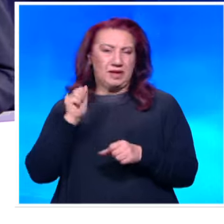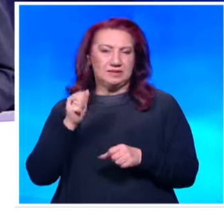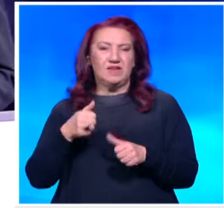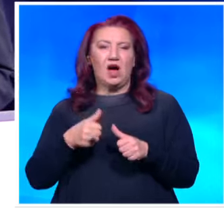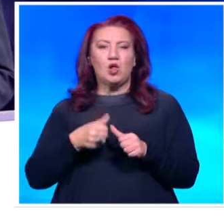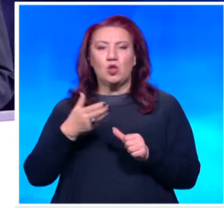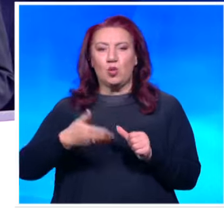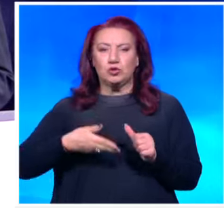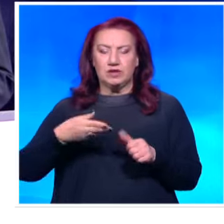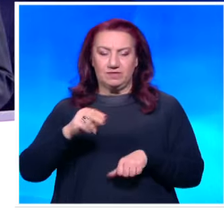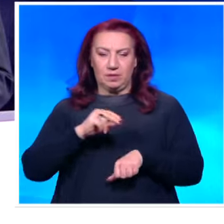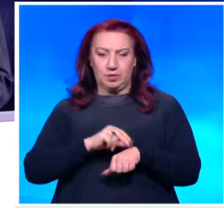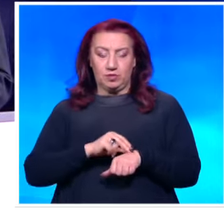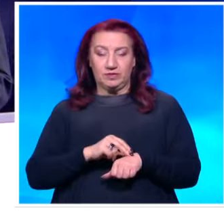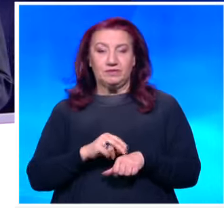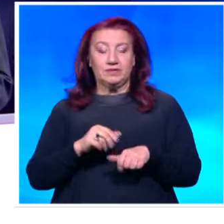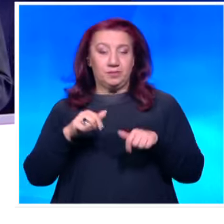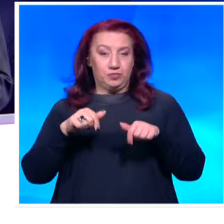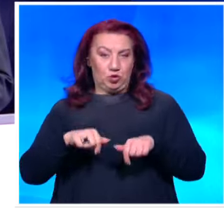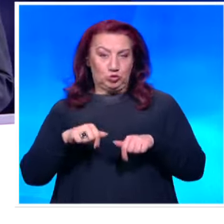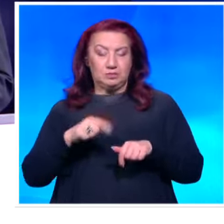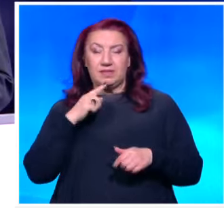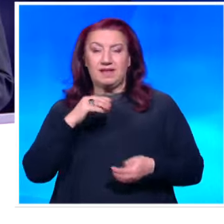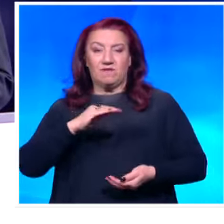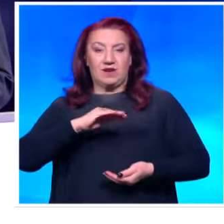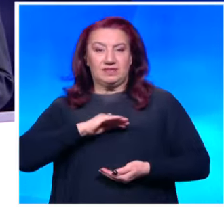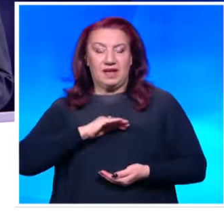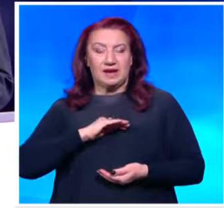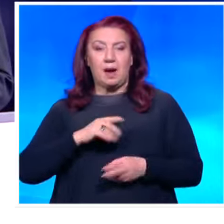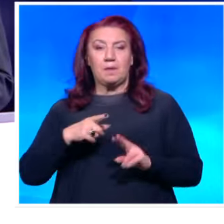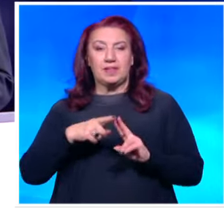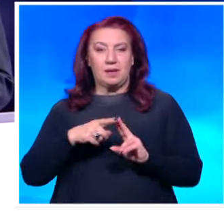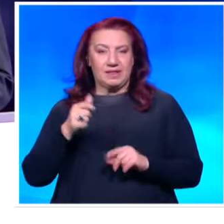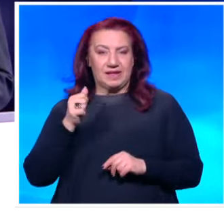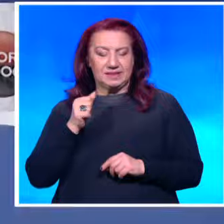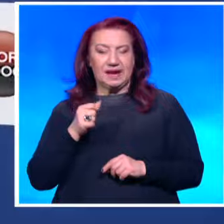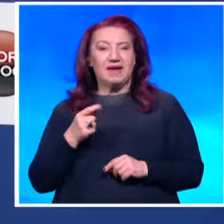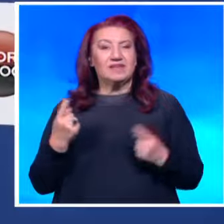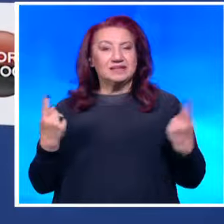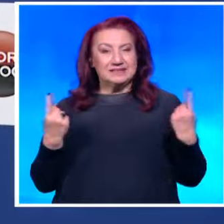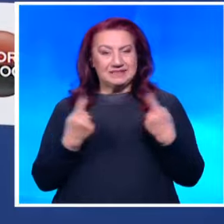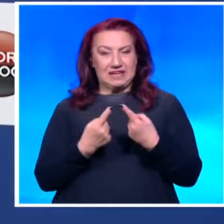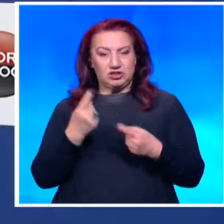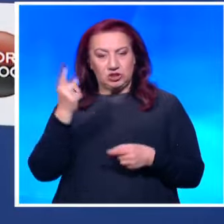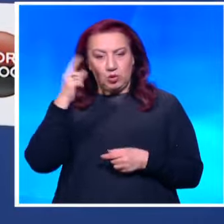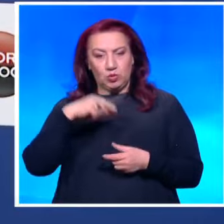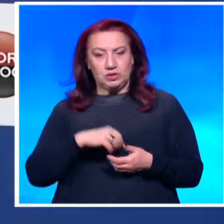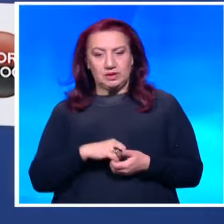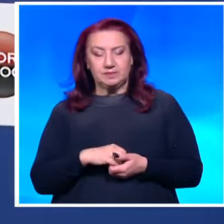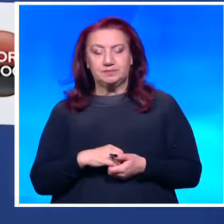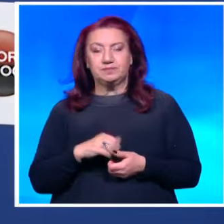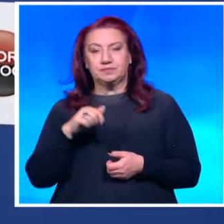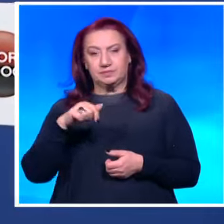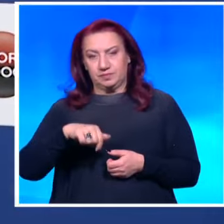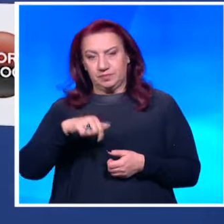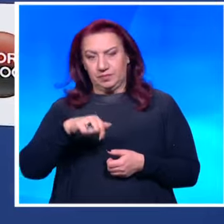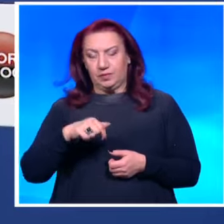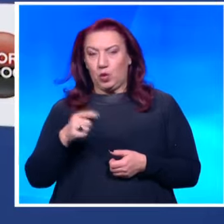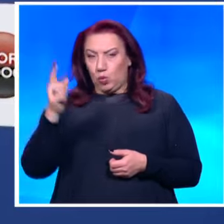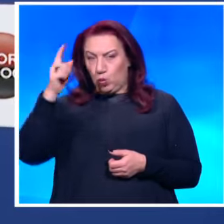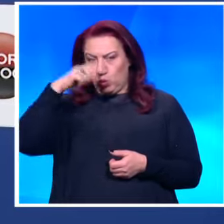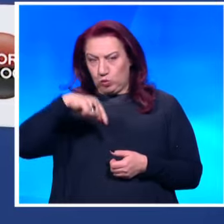този път на вратата срещу ЦСКА ще застане Пламен Андреев. Сблъсъкът утре. Менталното състояние на Пламен Андреев ще го видим утре.